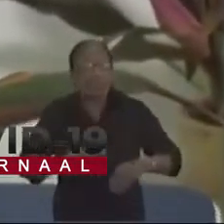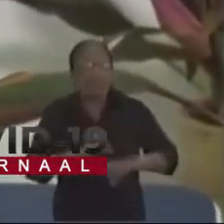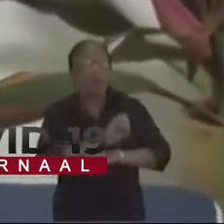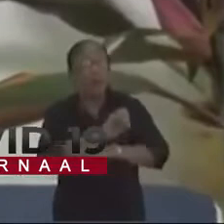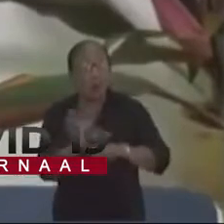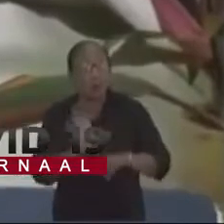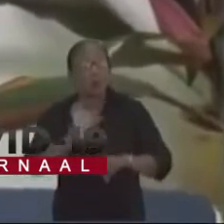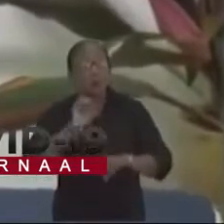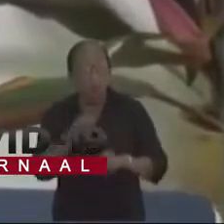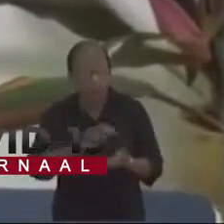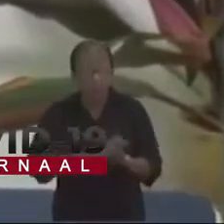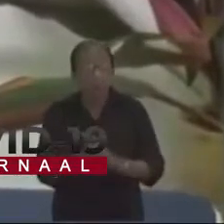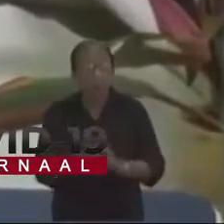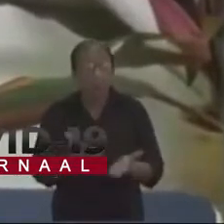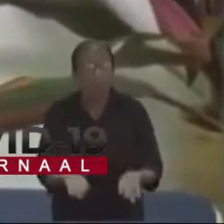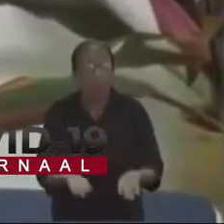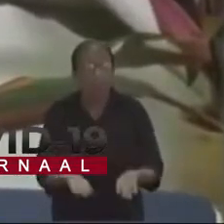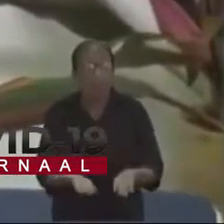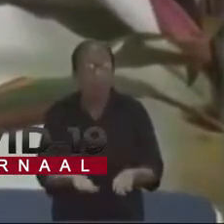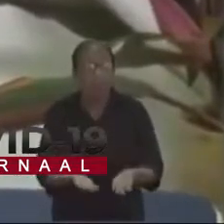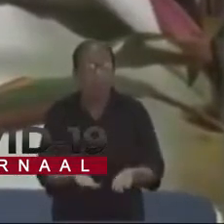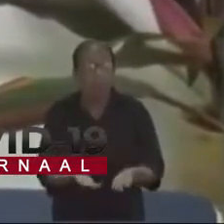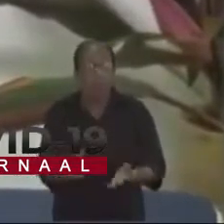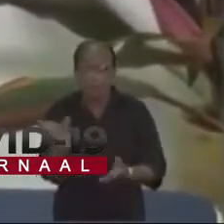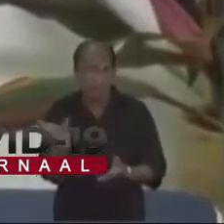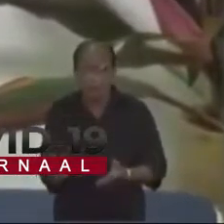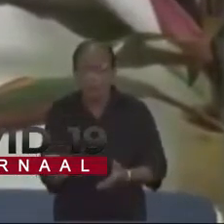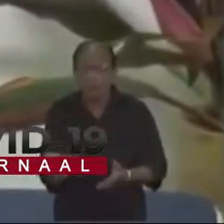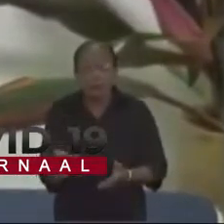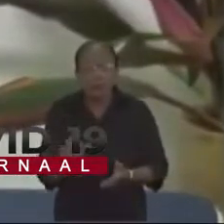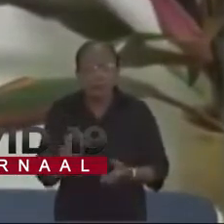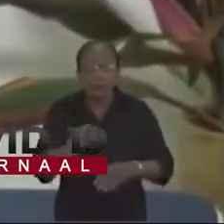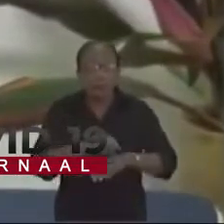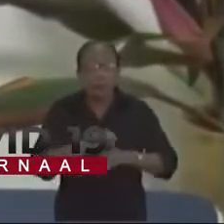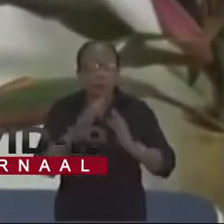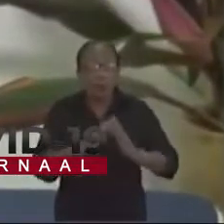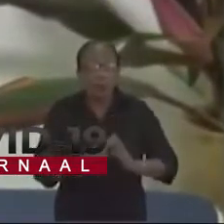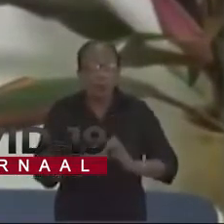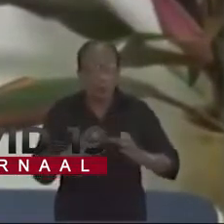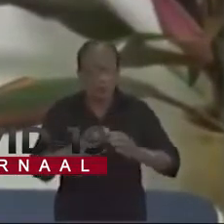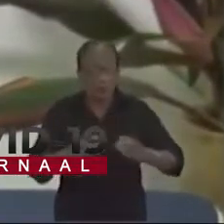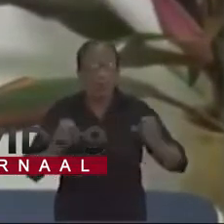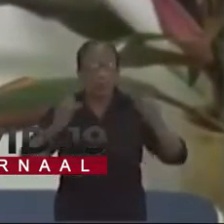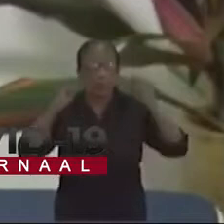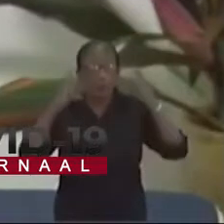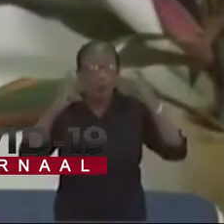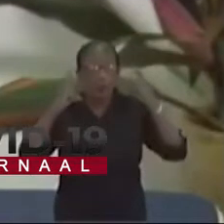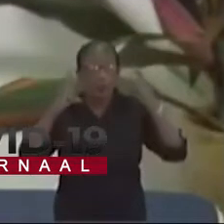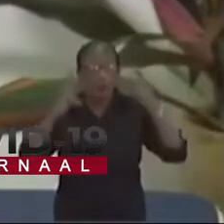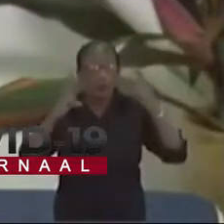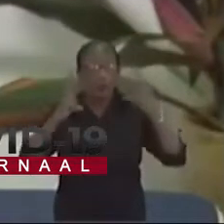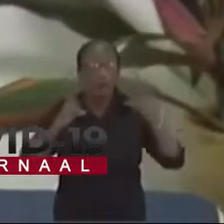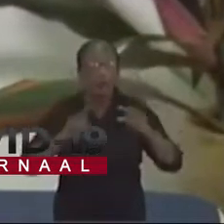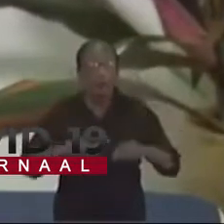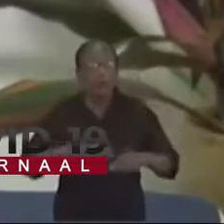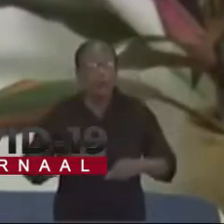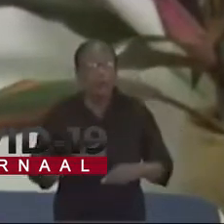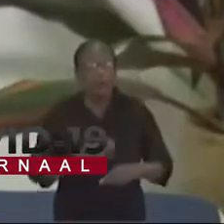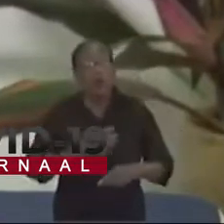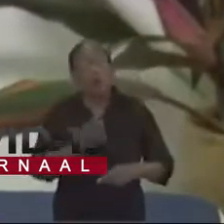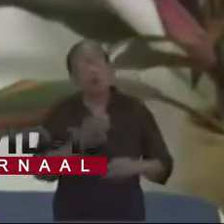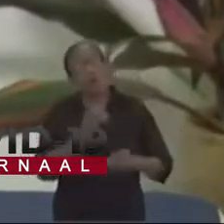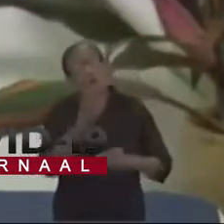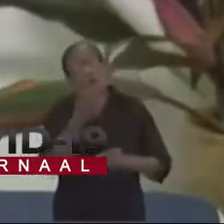Met het personeel, de overige collega's ziekenhuizen, ook het bedrijfsleven hebben we het door de maanden heen, bijkans anderhalf